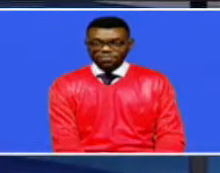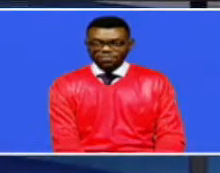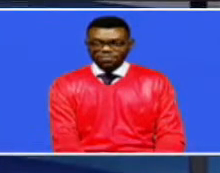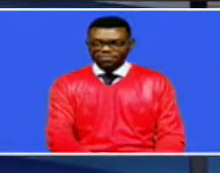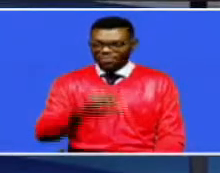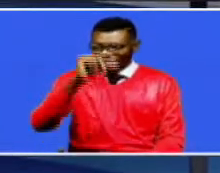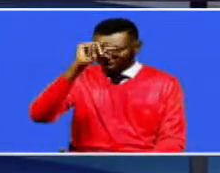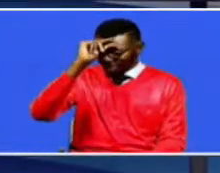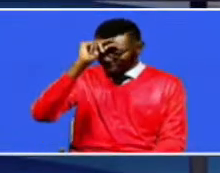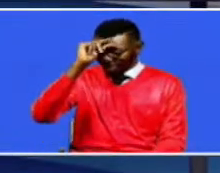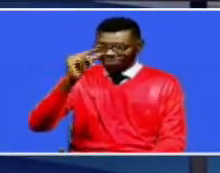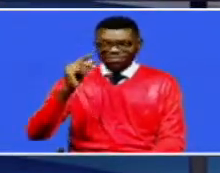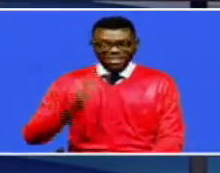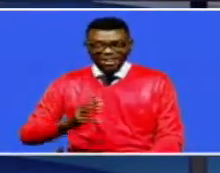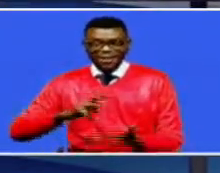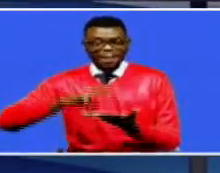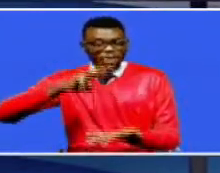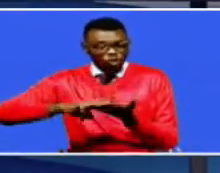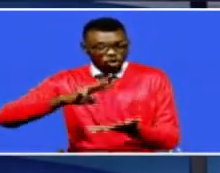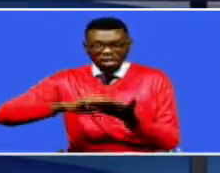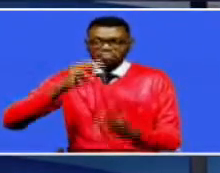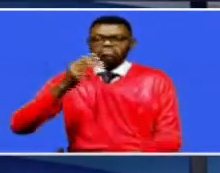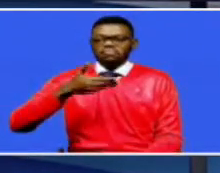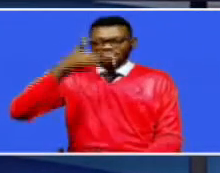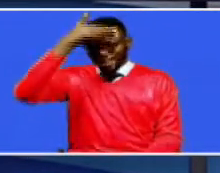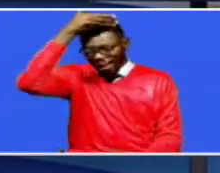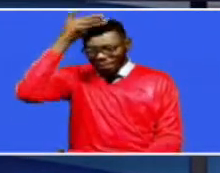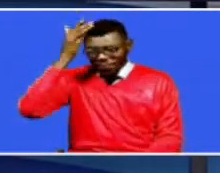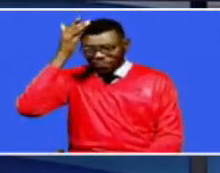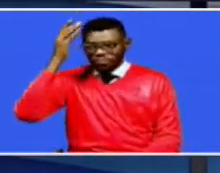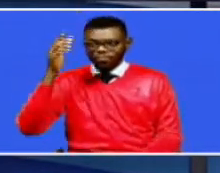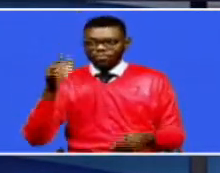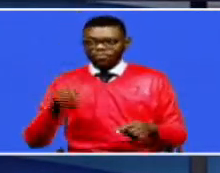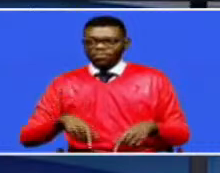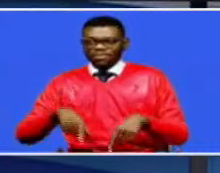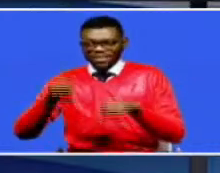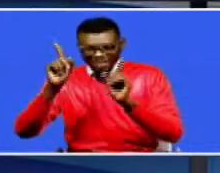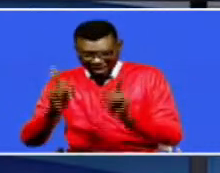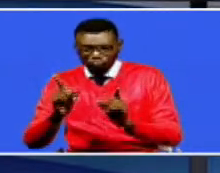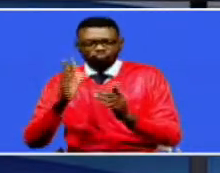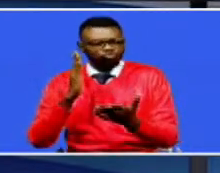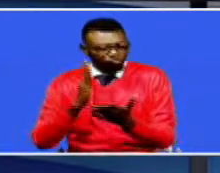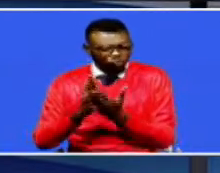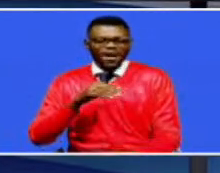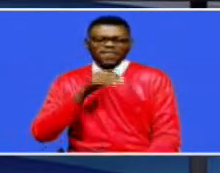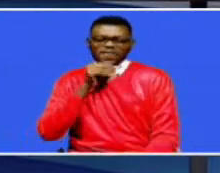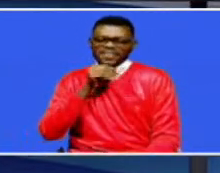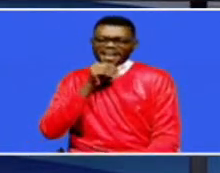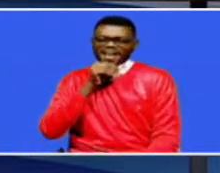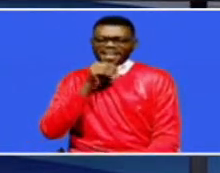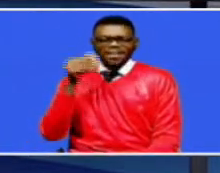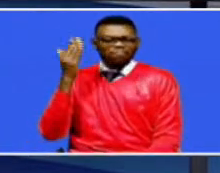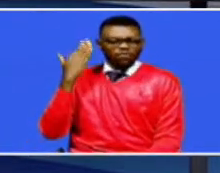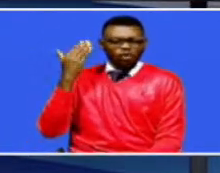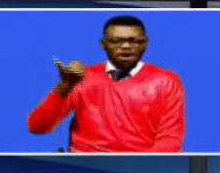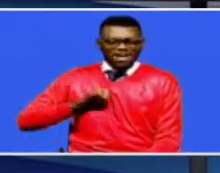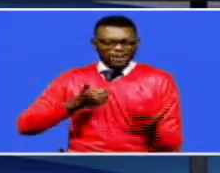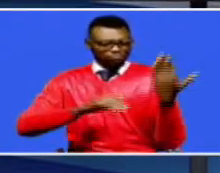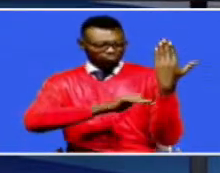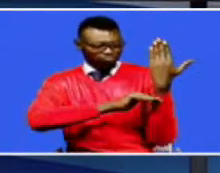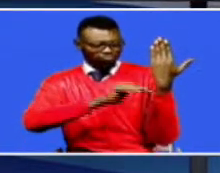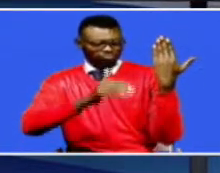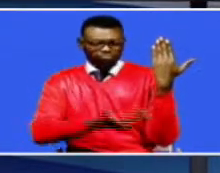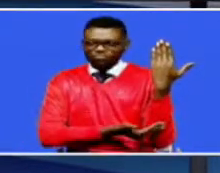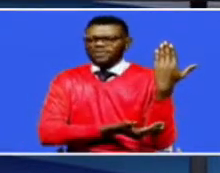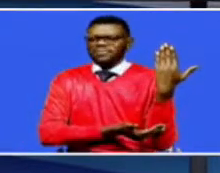Mtazamaji, gavana wa kaunti ya Migori Okoth Obado ndiye alikuwa baba mzazi wa mtoto ambaye alikuwa hajazaliwa,